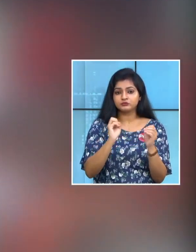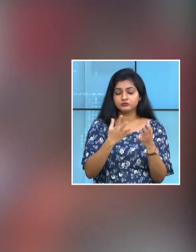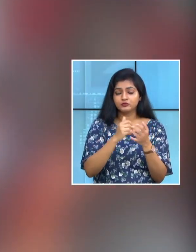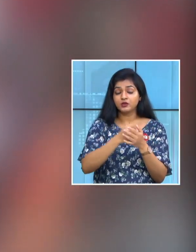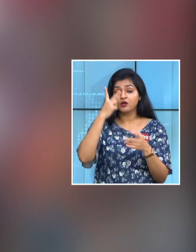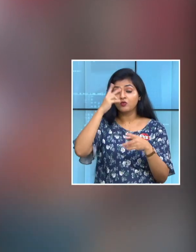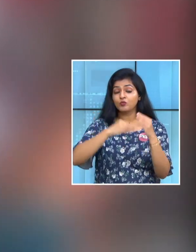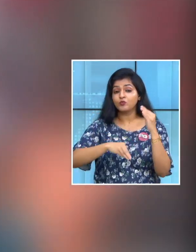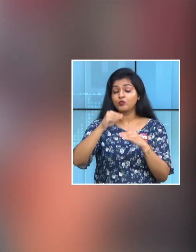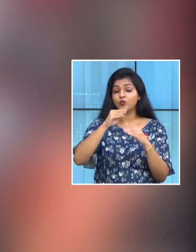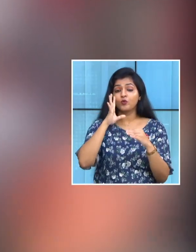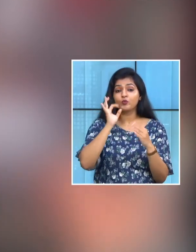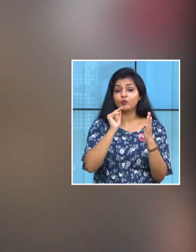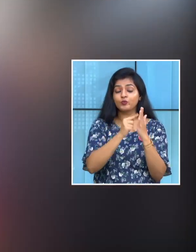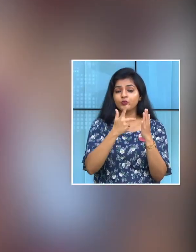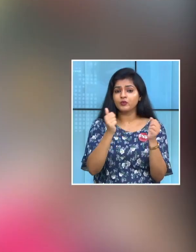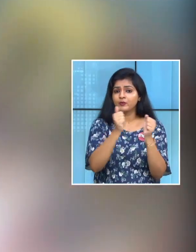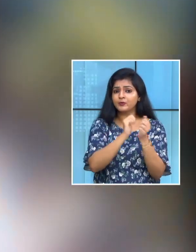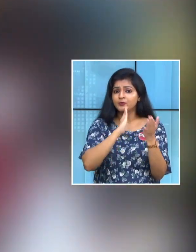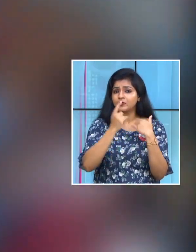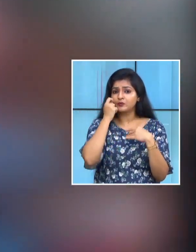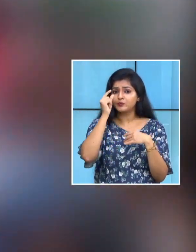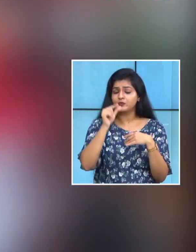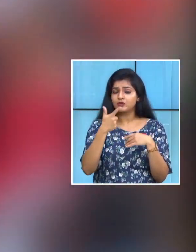പ്രധാനപ്പെട്ട മറ്റൊരു കാര്യം, ഒപ്പം മരിച്ച ഒരാൾ അത്